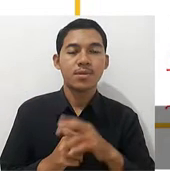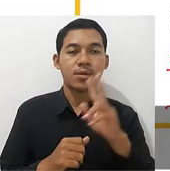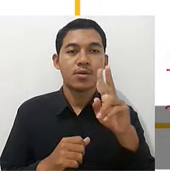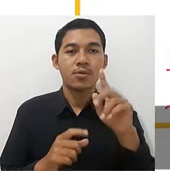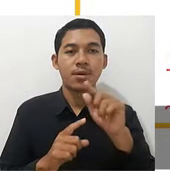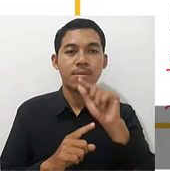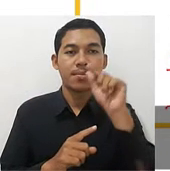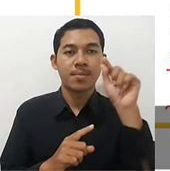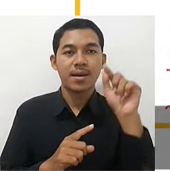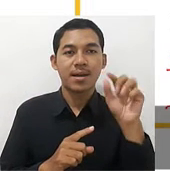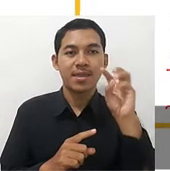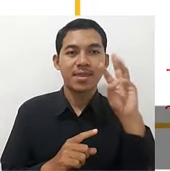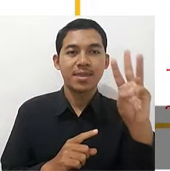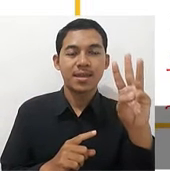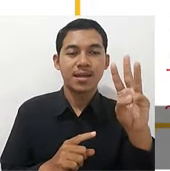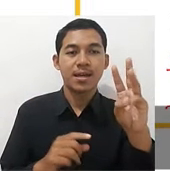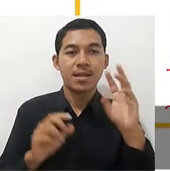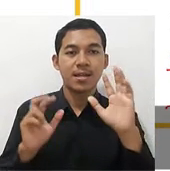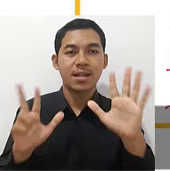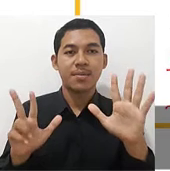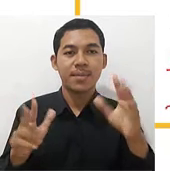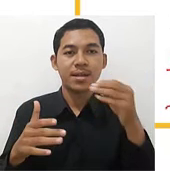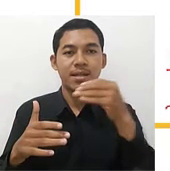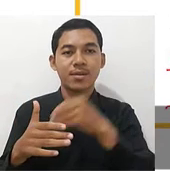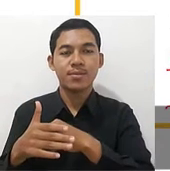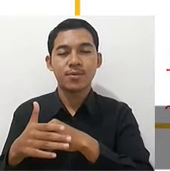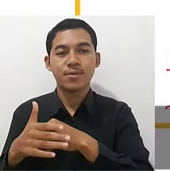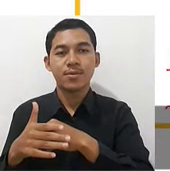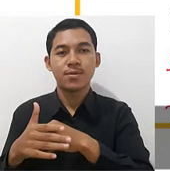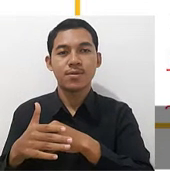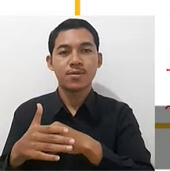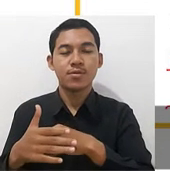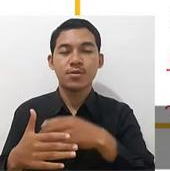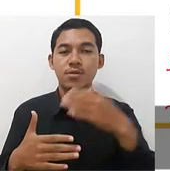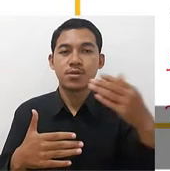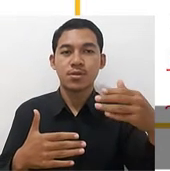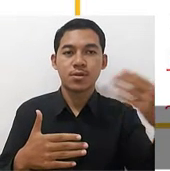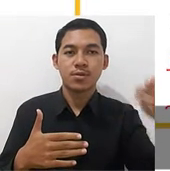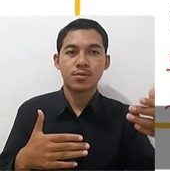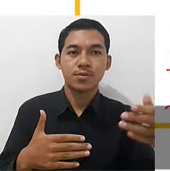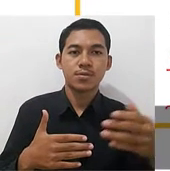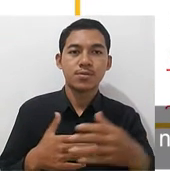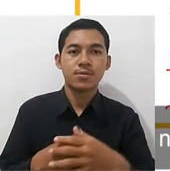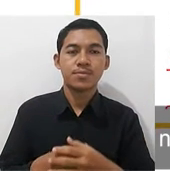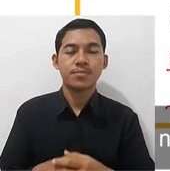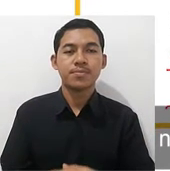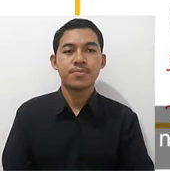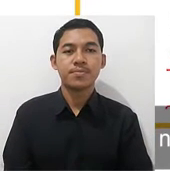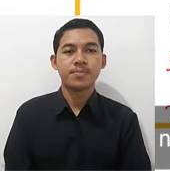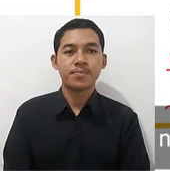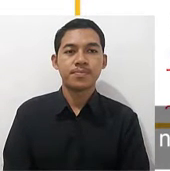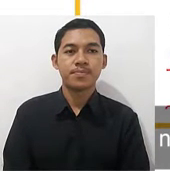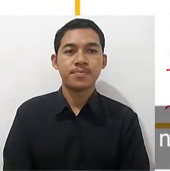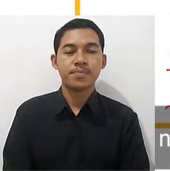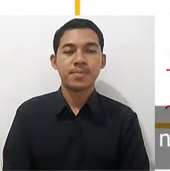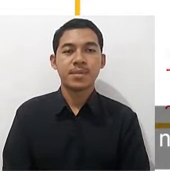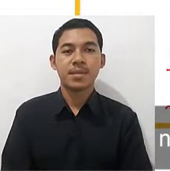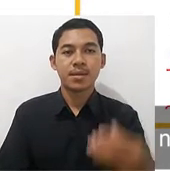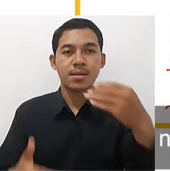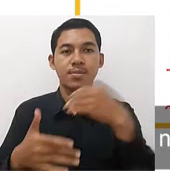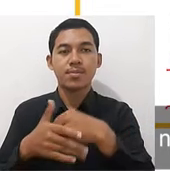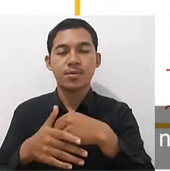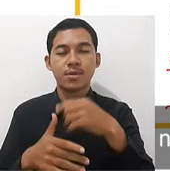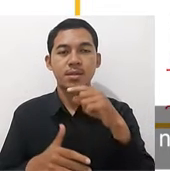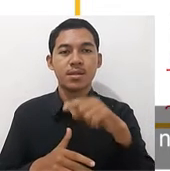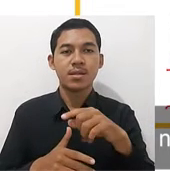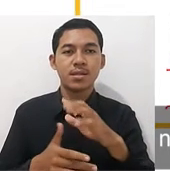2 pangkat 3, berarti ada 8 buah input gitu dan seterusnya. Oke. Nah, si input ini